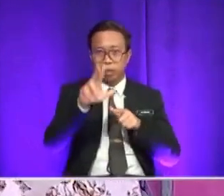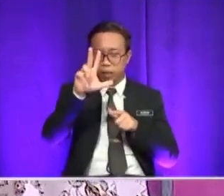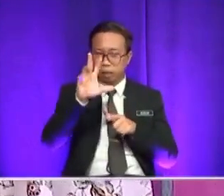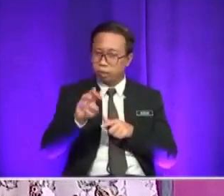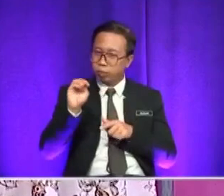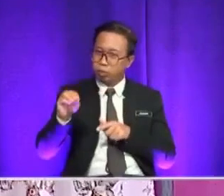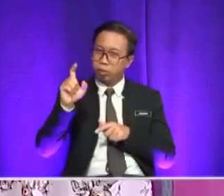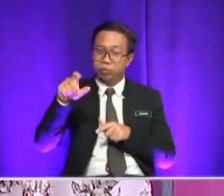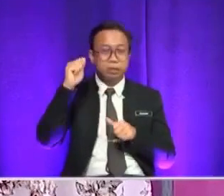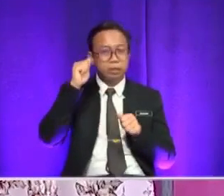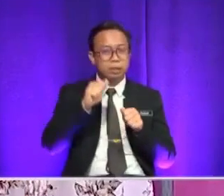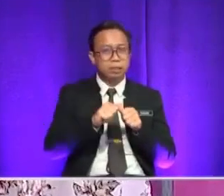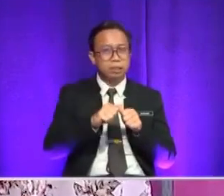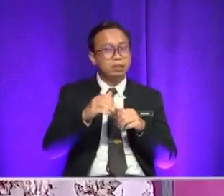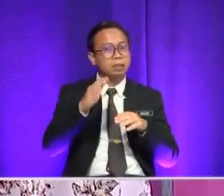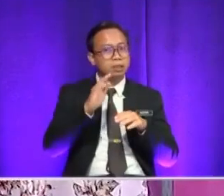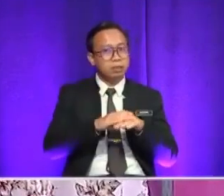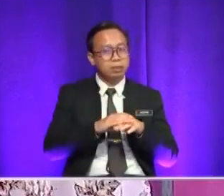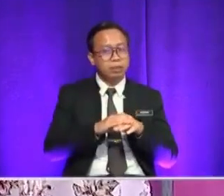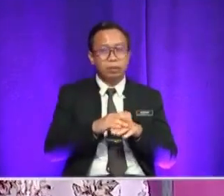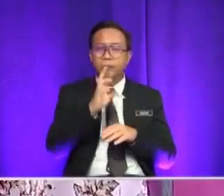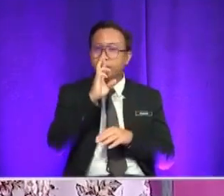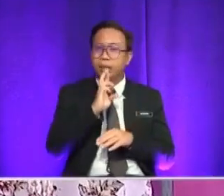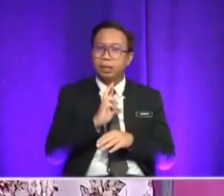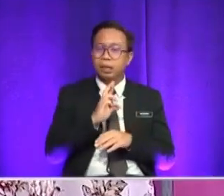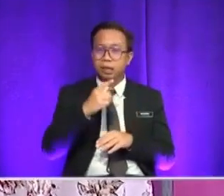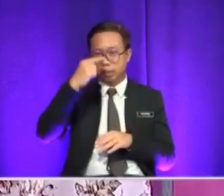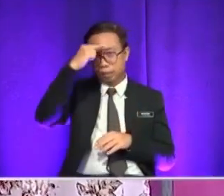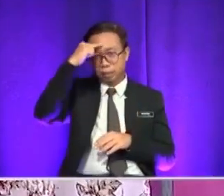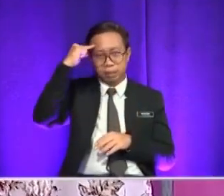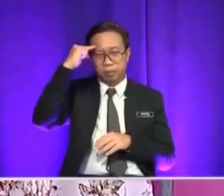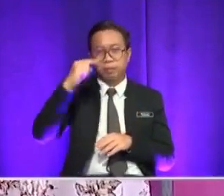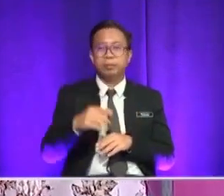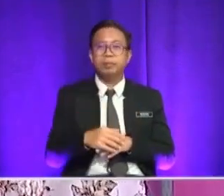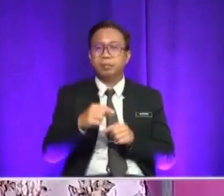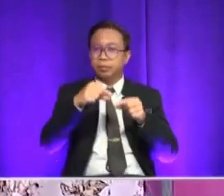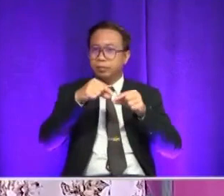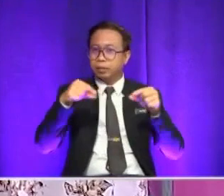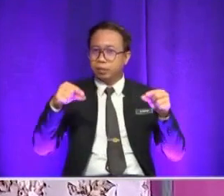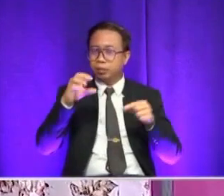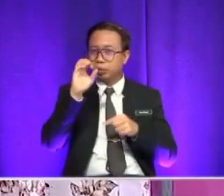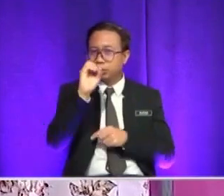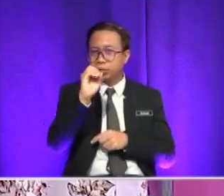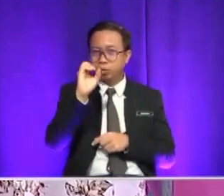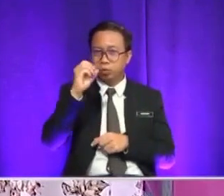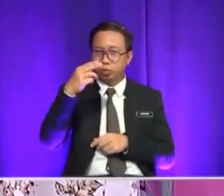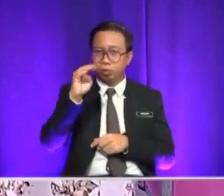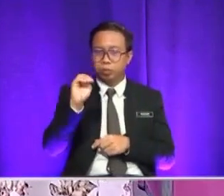kena ingat sentuh prop merah, hitam, jarum 0 ohm.